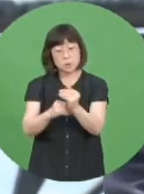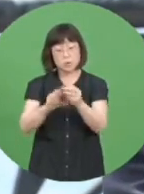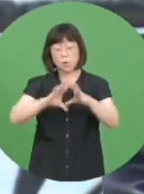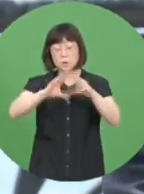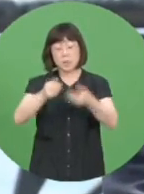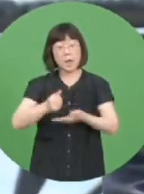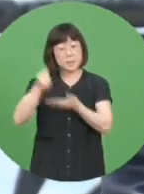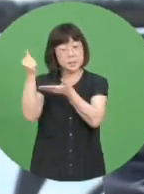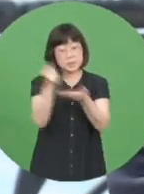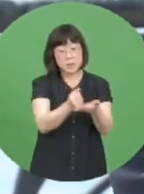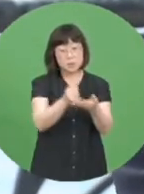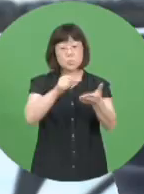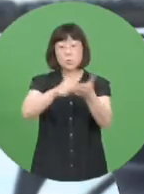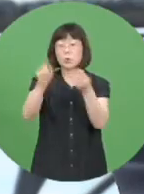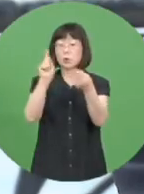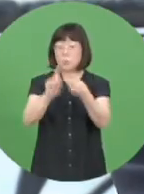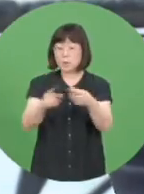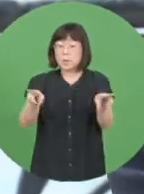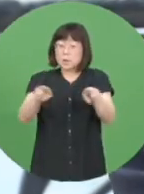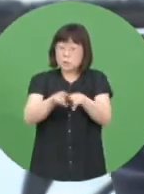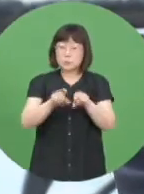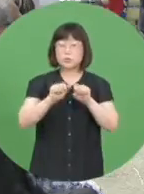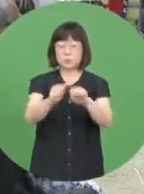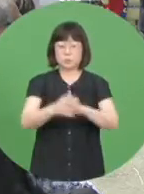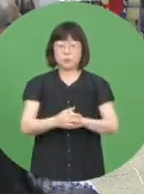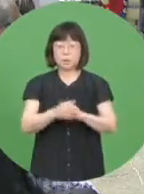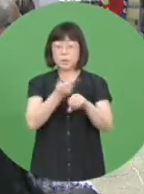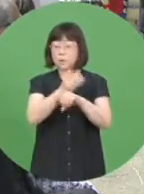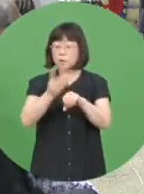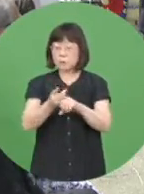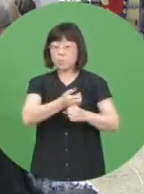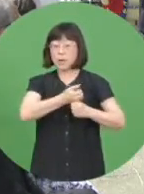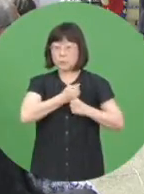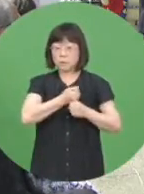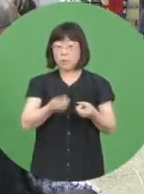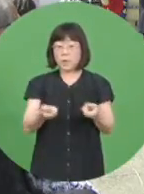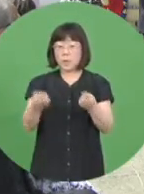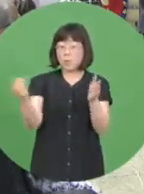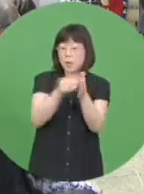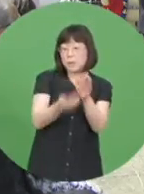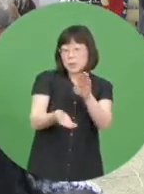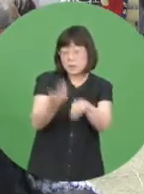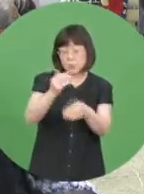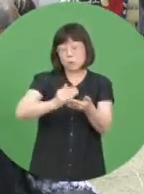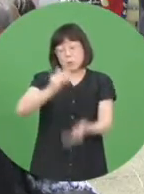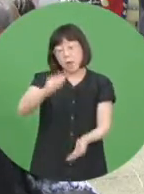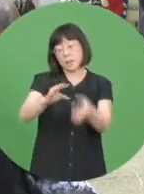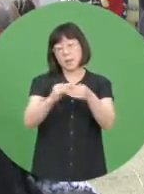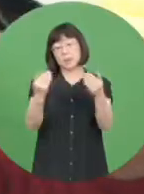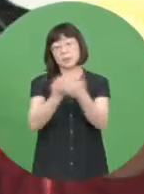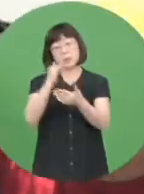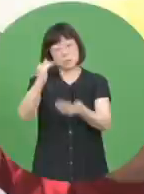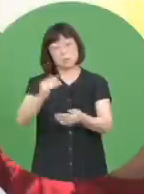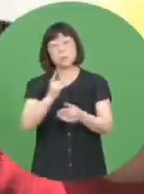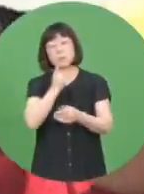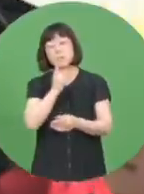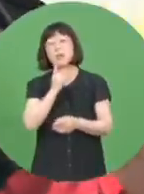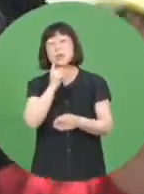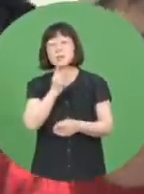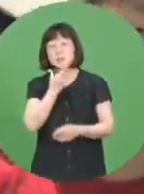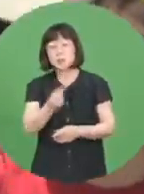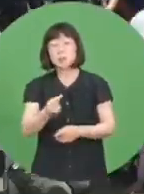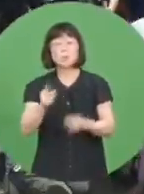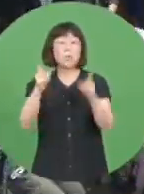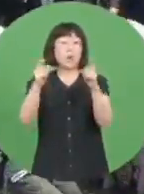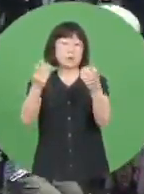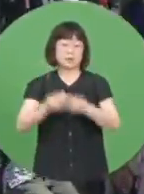界遺産登録に向けてタッグを組むなど、徳島と兵庫がこれまで以上に深い関係になることを期待したいと挨